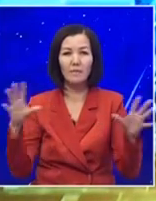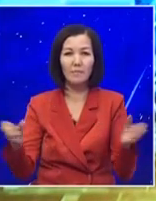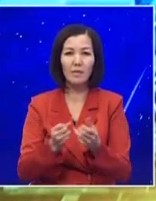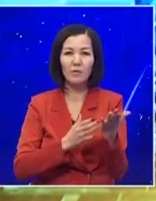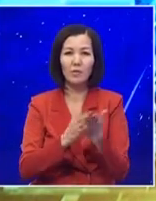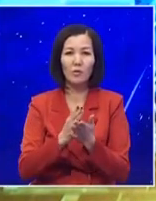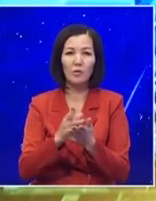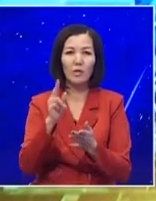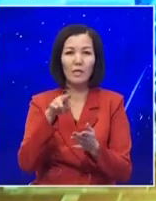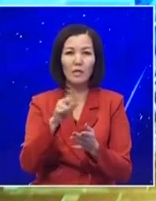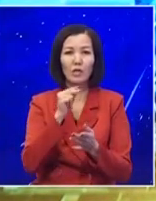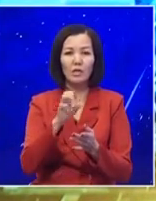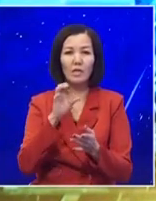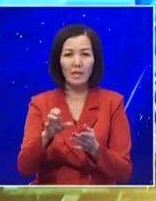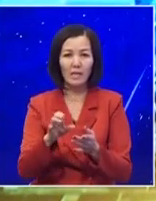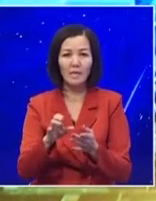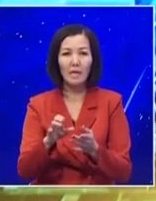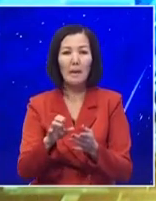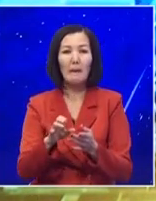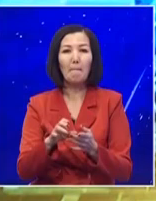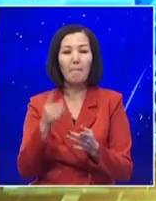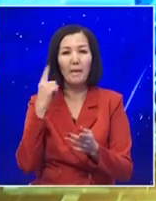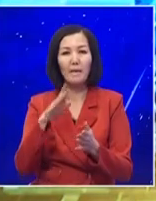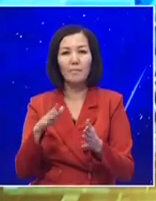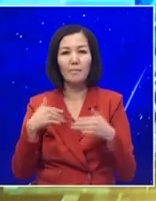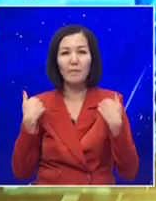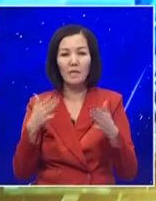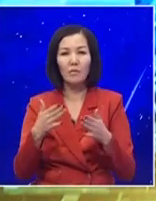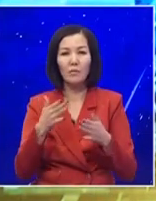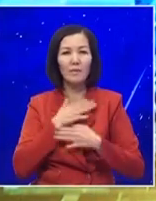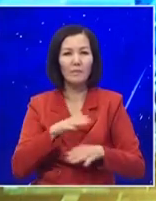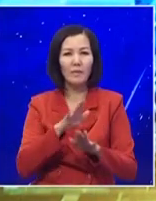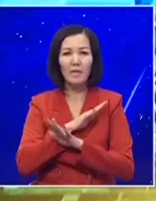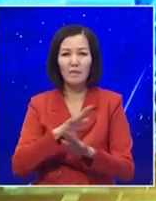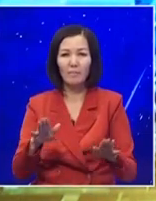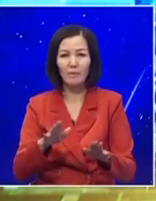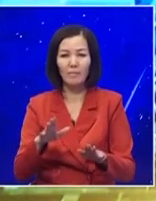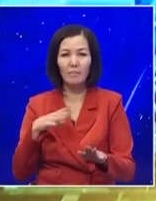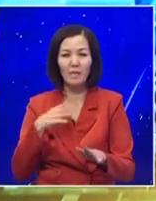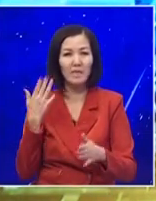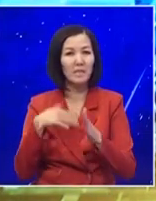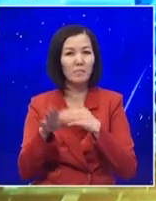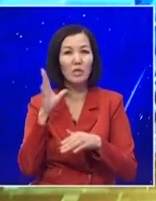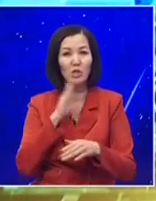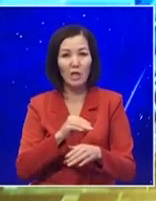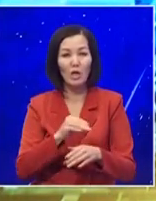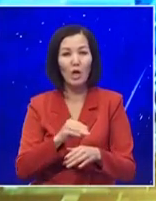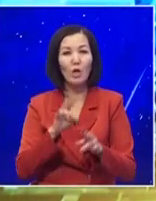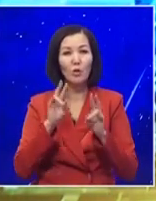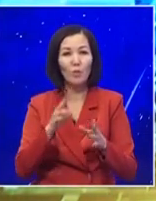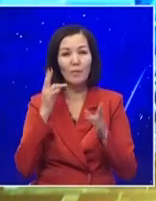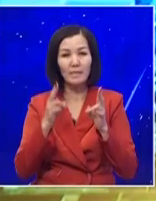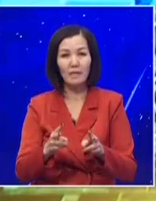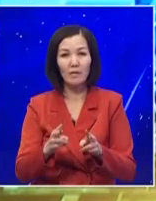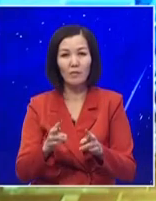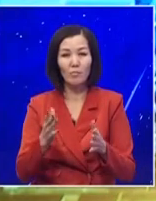спасены сотрудниками департамента по чрезвычайным ситуациям. По их же мнению, неприятности можно было избежать, если бы